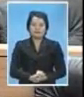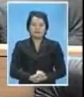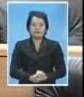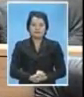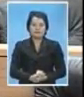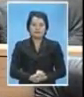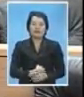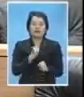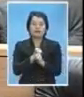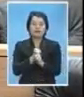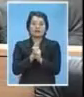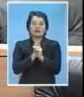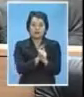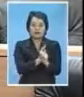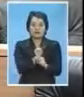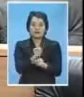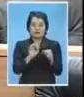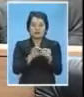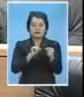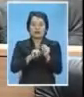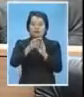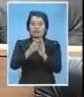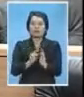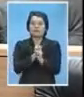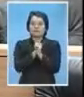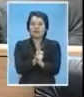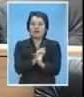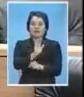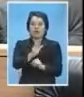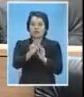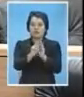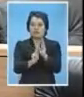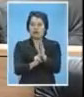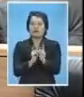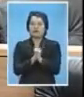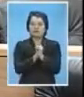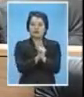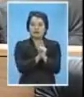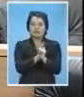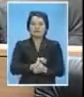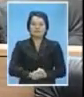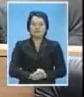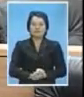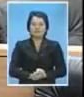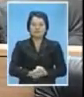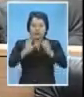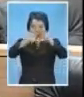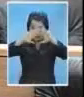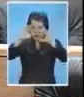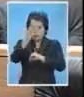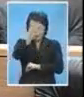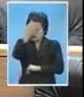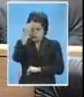การปฏิบัติก็คือปฏิบัติให้เป็นไปตามกฎหมายของบ้านเมืองรัฐบาลต้องอย่าลืมครับท่านนายก